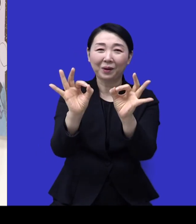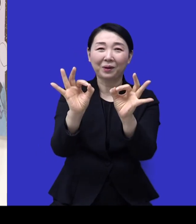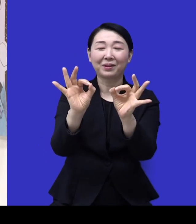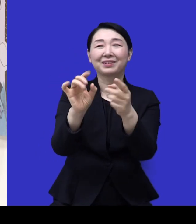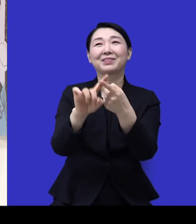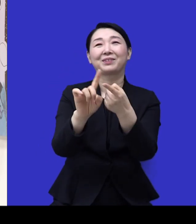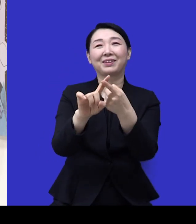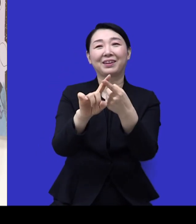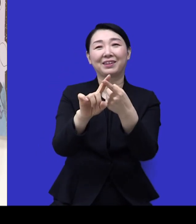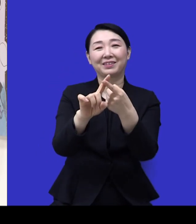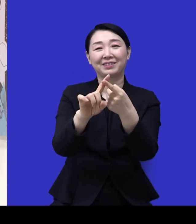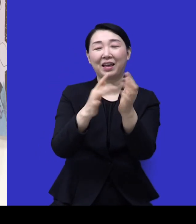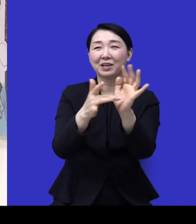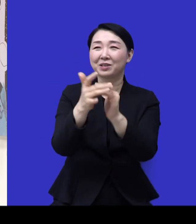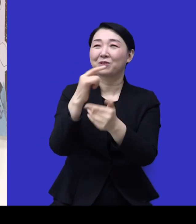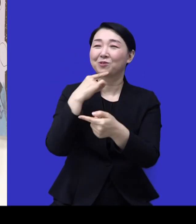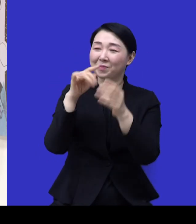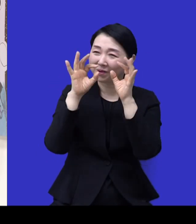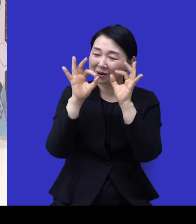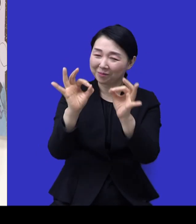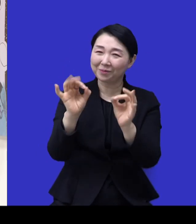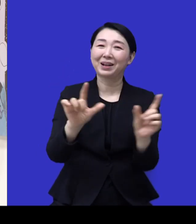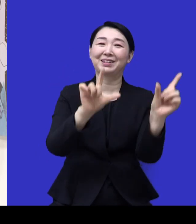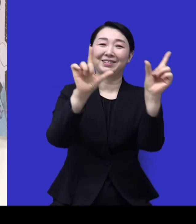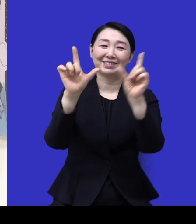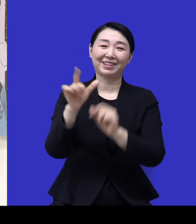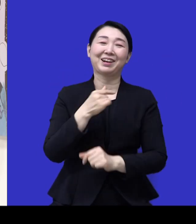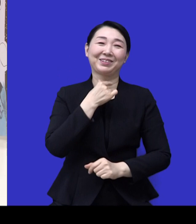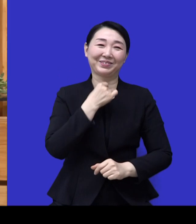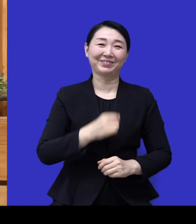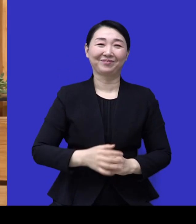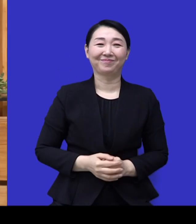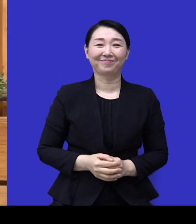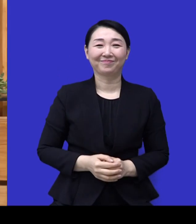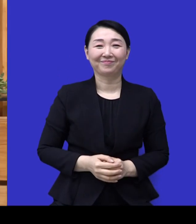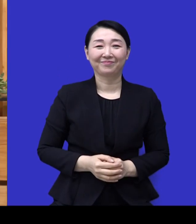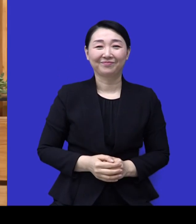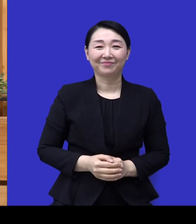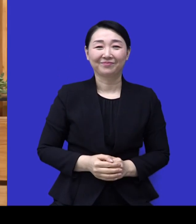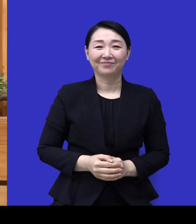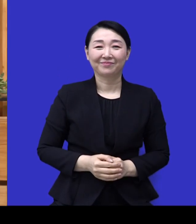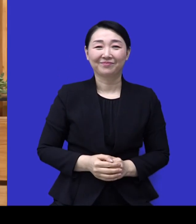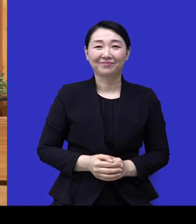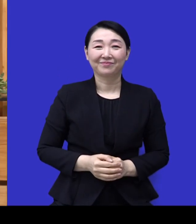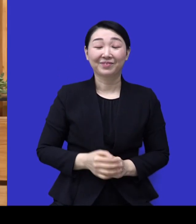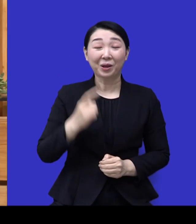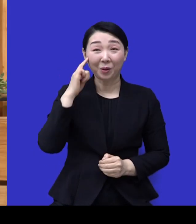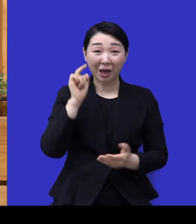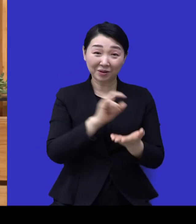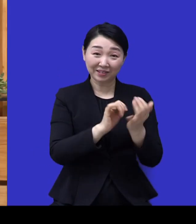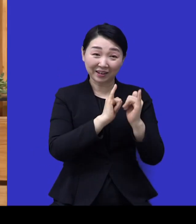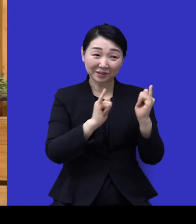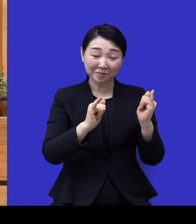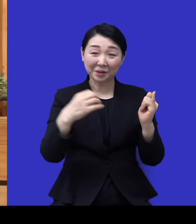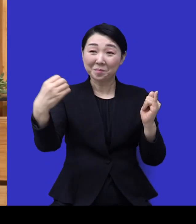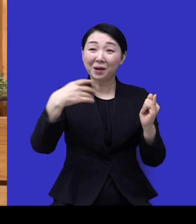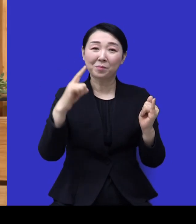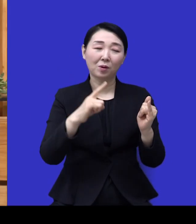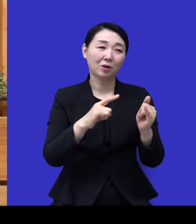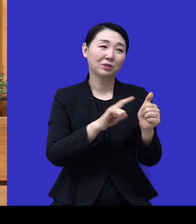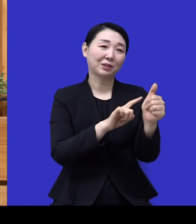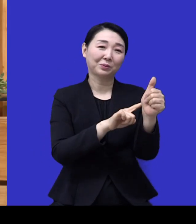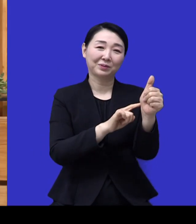그렇게 더 해야겠다라는 기도 제목 뭐 있습니다. 사실 우리 작가분이 들어오기 전에 그랬거든요.